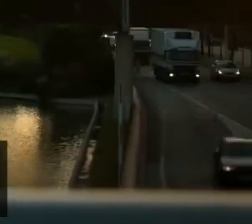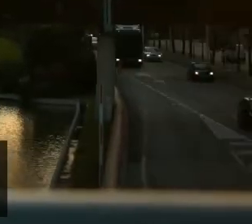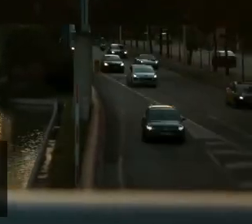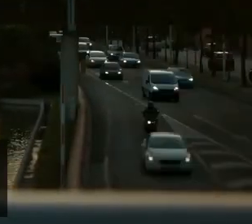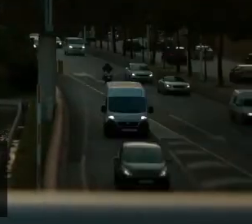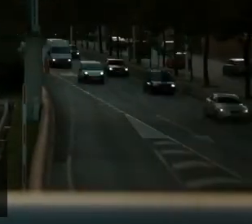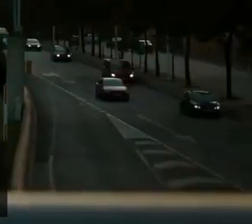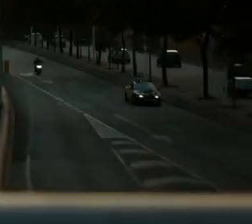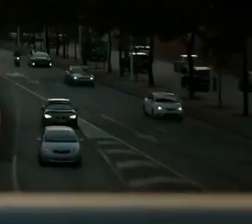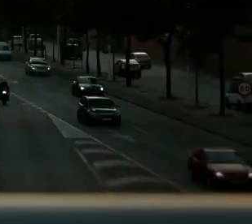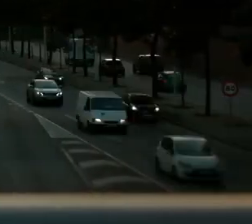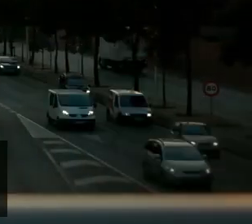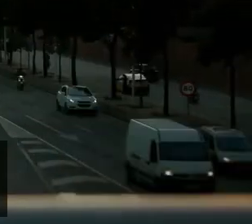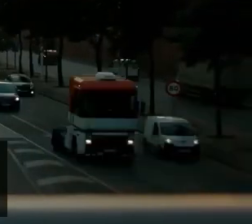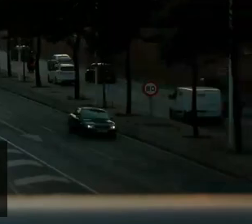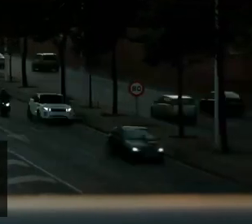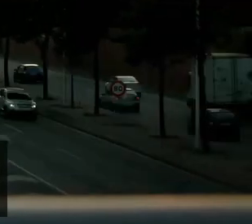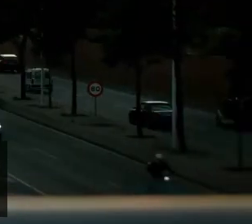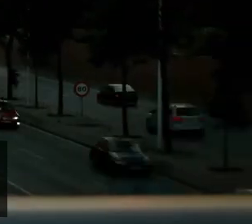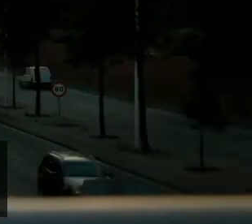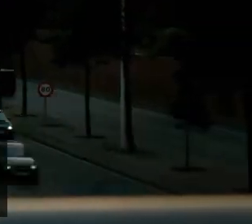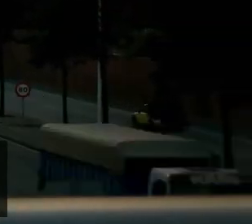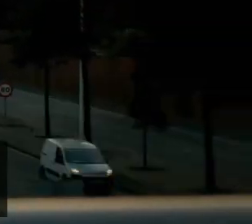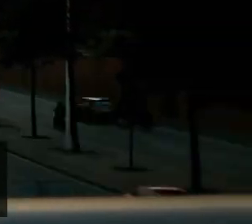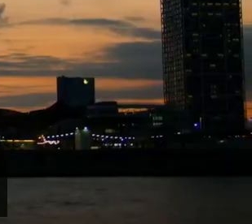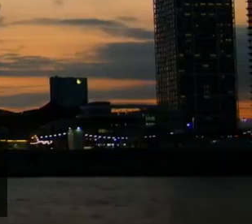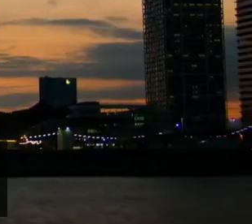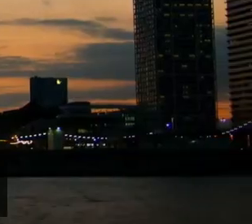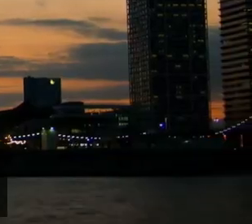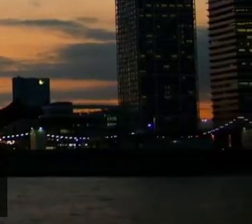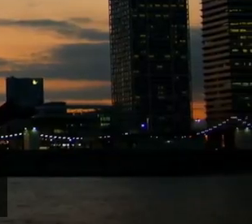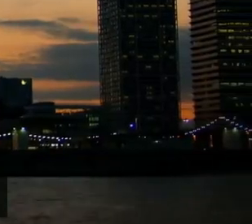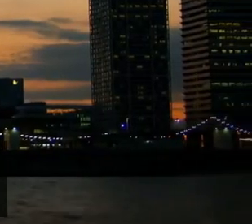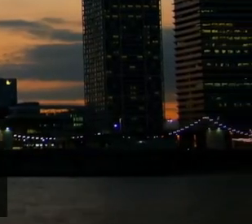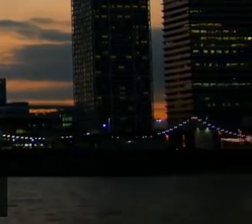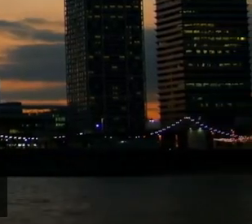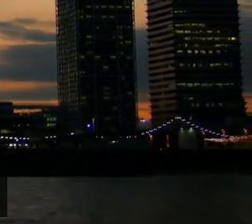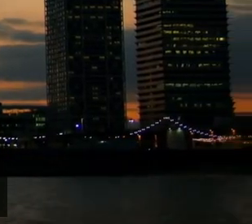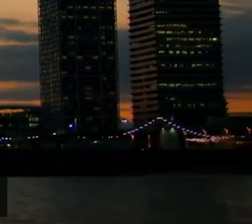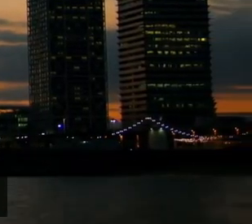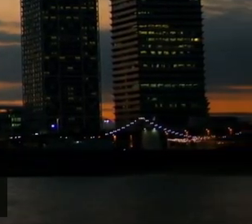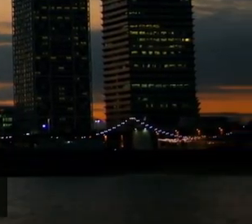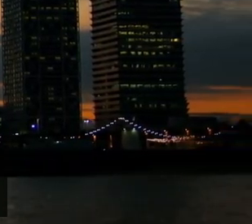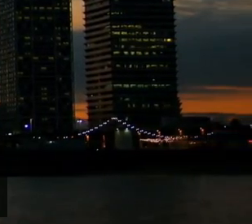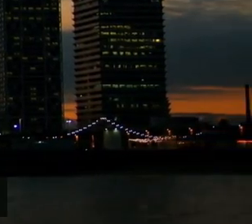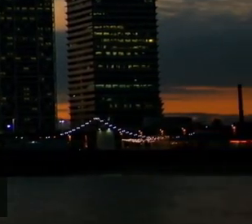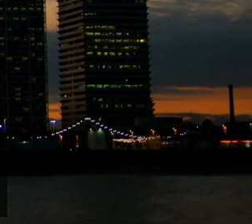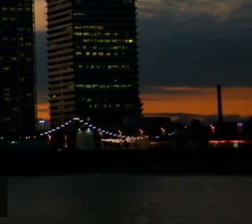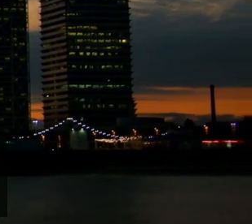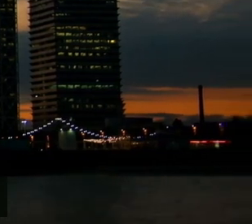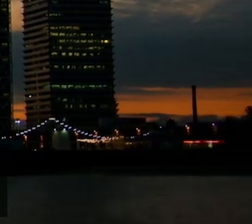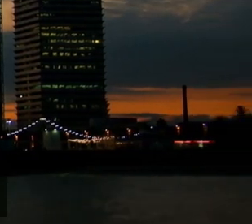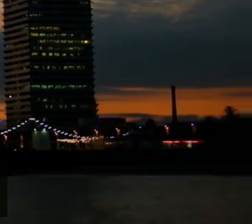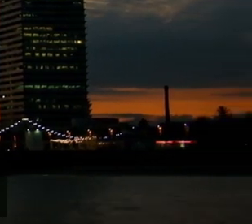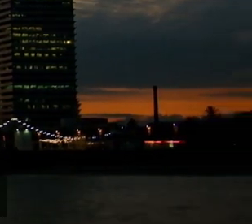com a hub de la resiliència a nivell internacional no només ens reconeix, no?, tota la feina feta, sinó que ens